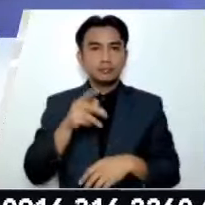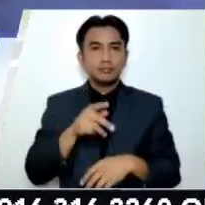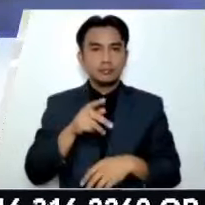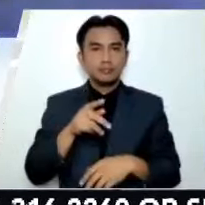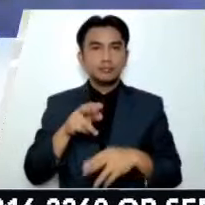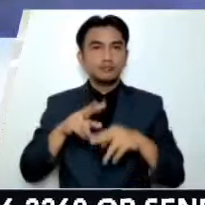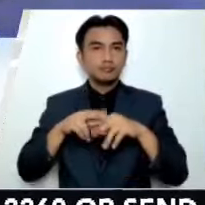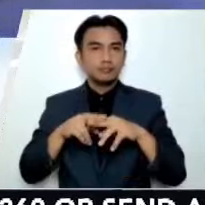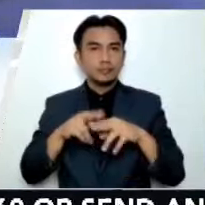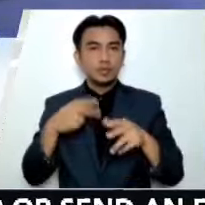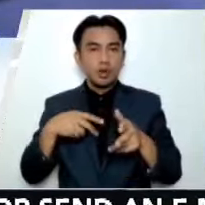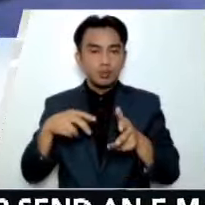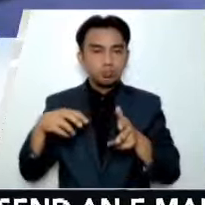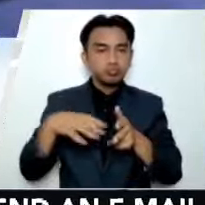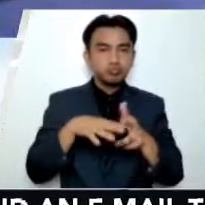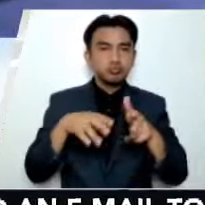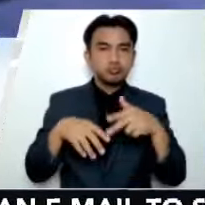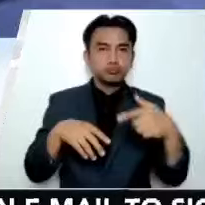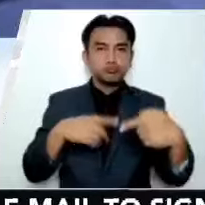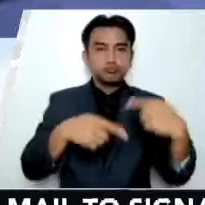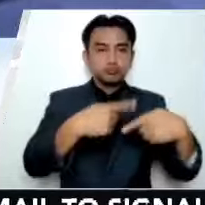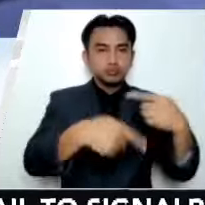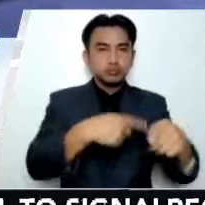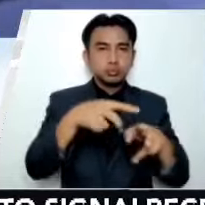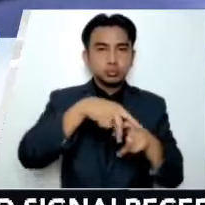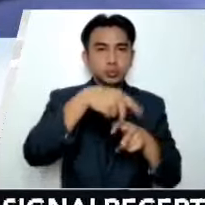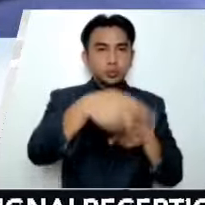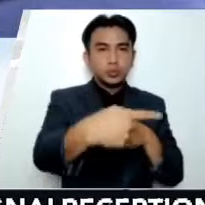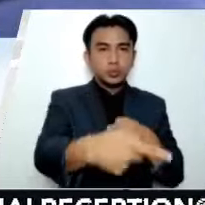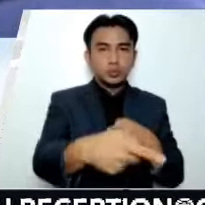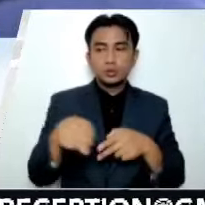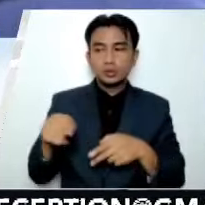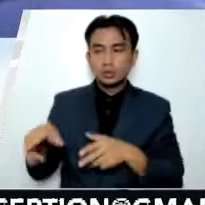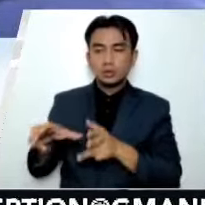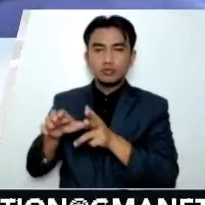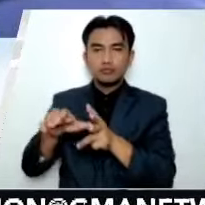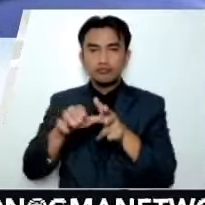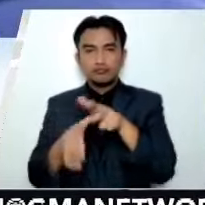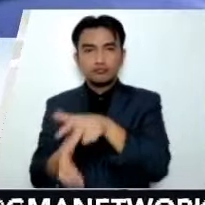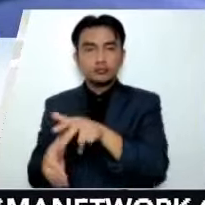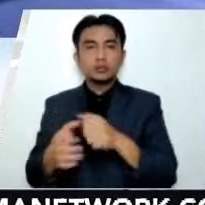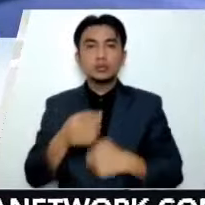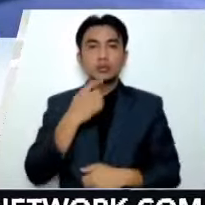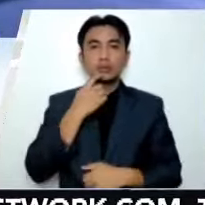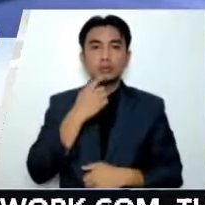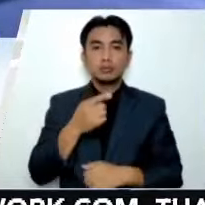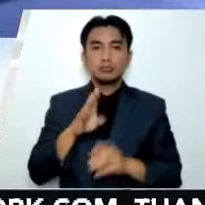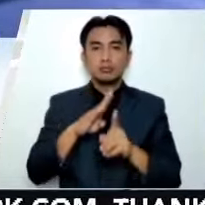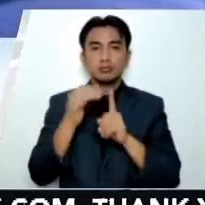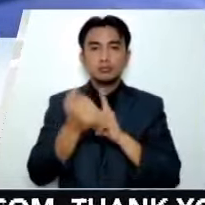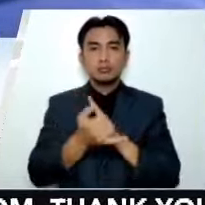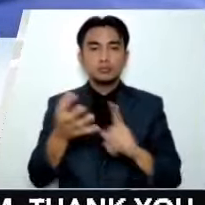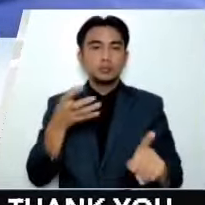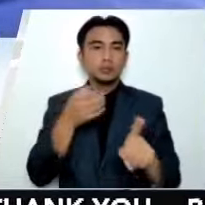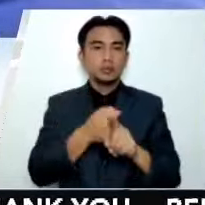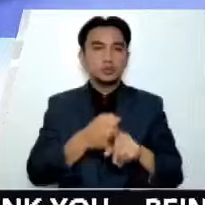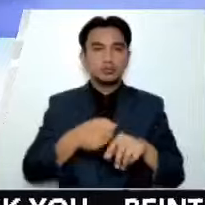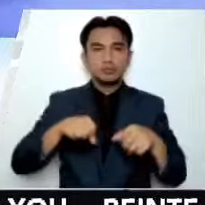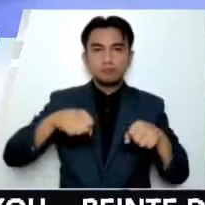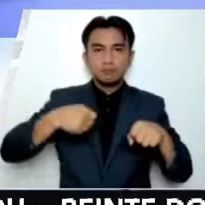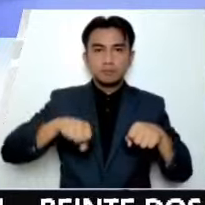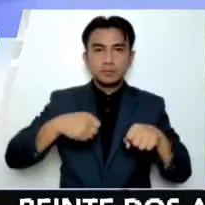at nagpagulong-gulong ang rider. Ang tricycle naman tumao. Ayon sa barangay, tinamaan ng motorsiklo ang gulong